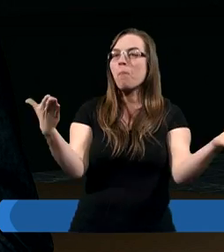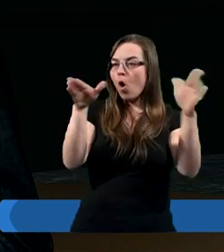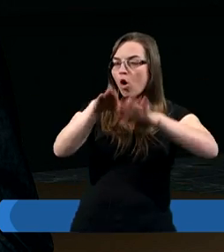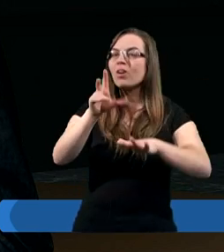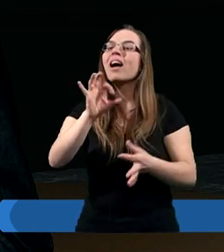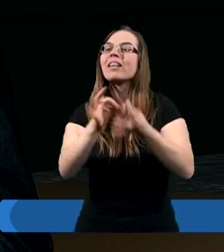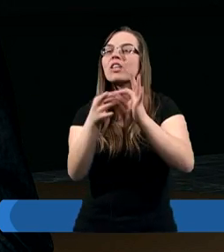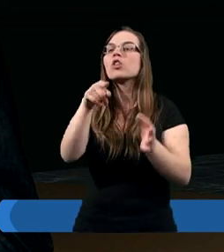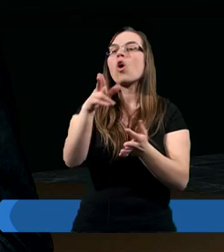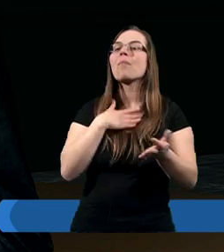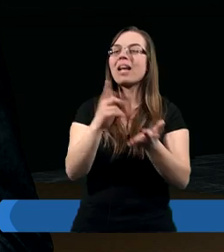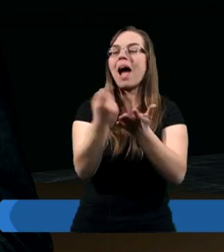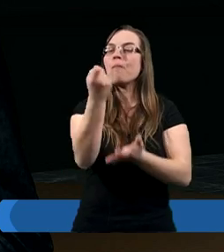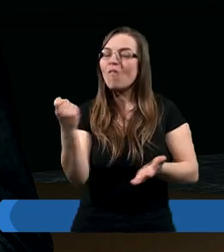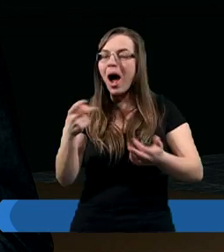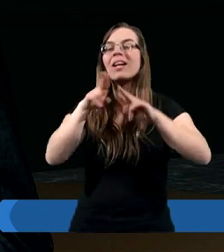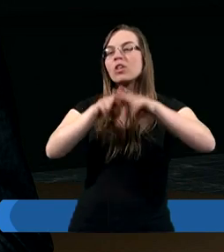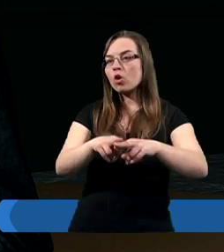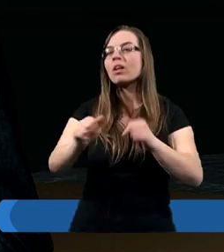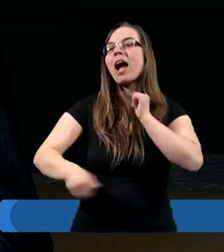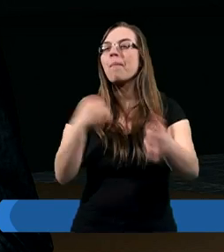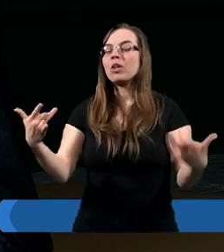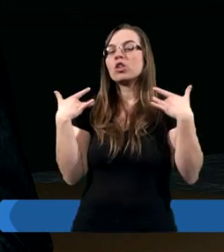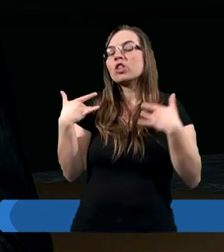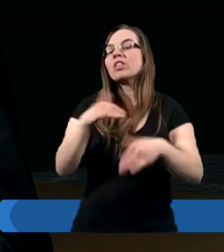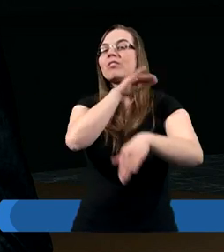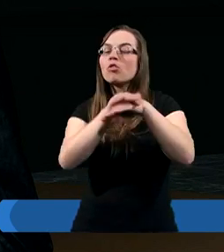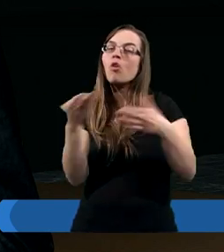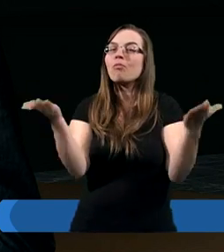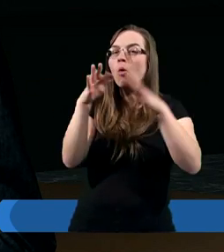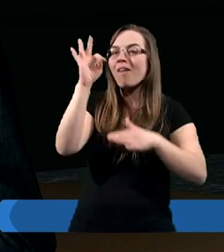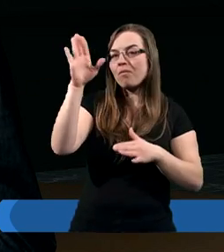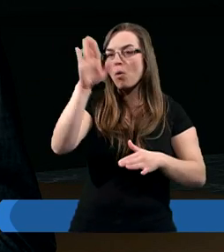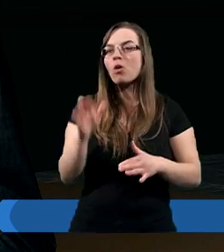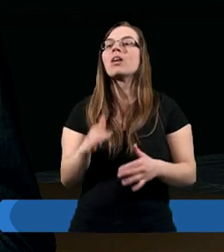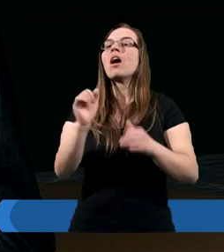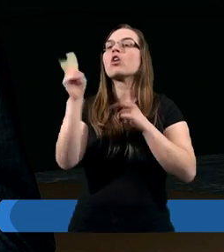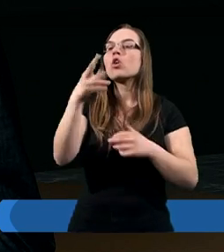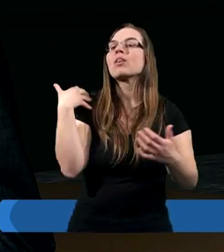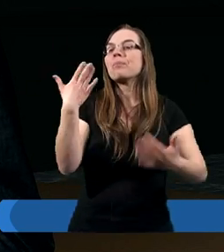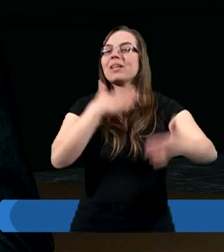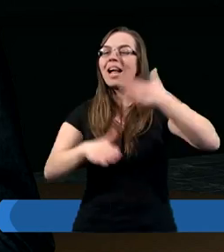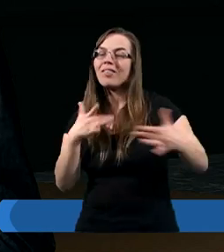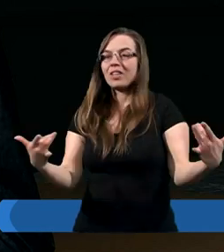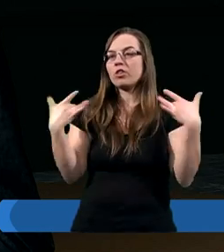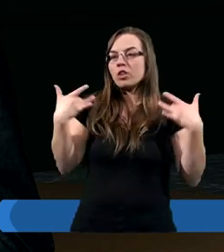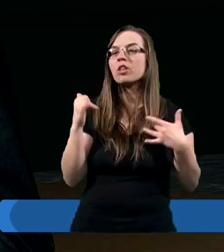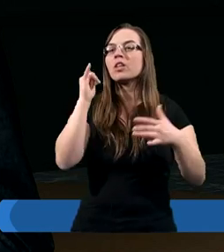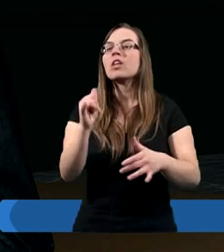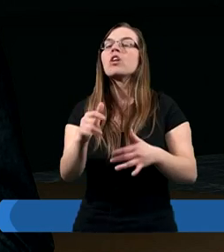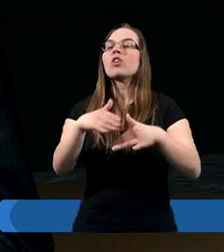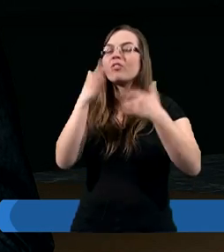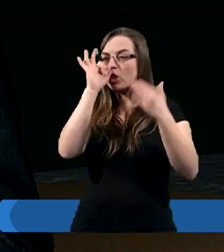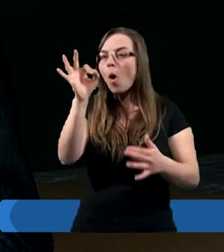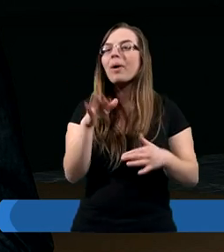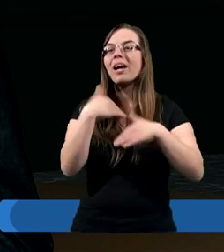błogosławcie, gdyż na to powołani zostaliście, abyście odziedziczyli błogosławieństwo. Bo kto chce być zadowolony z życia i oglądać dni